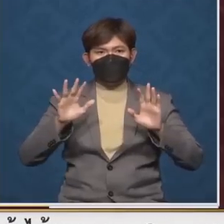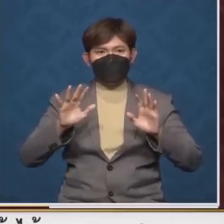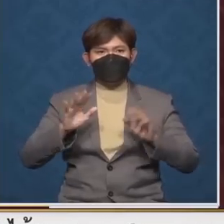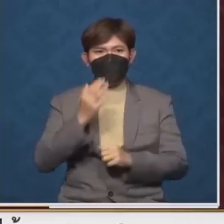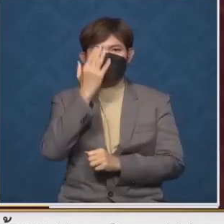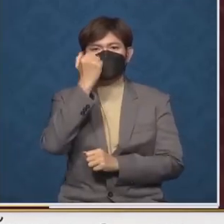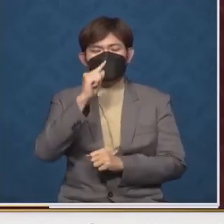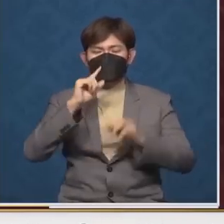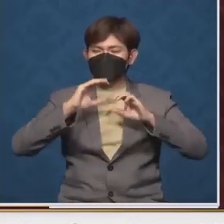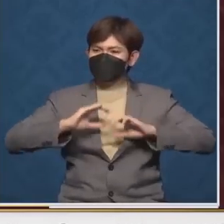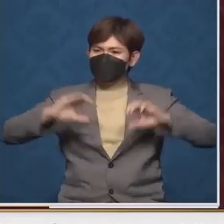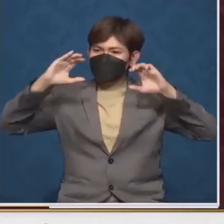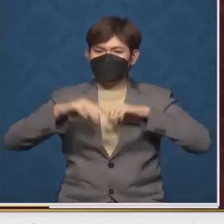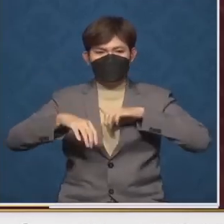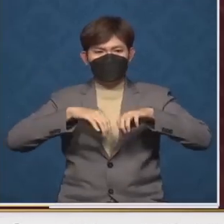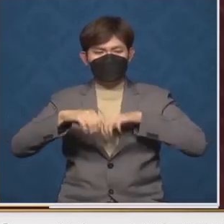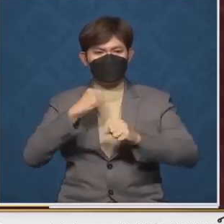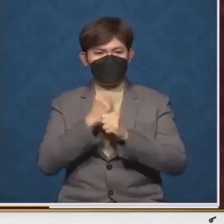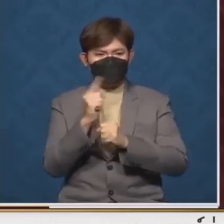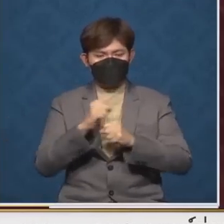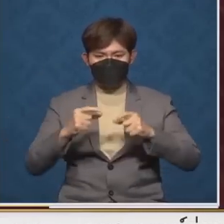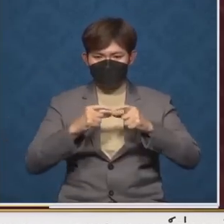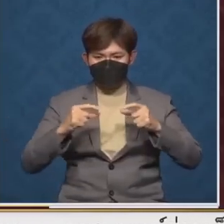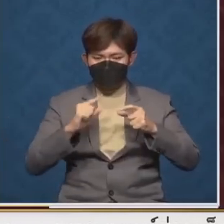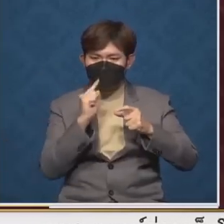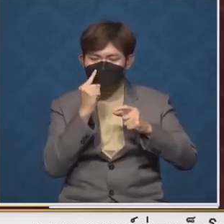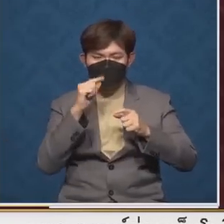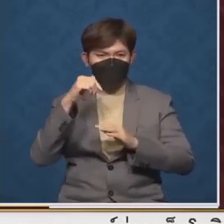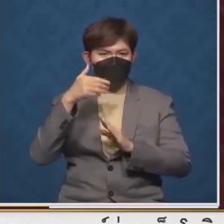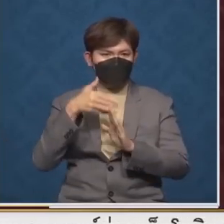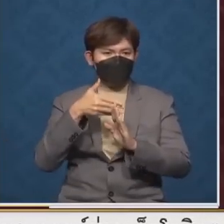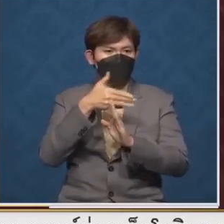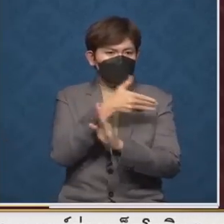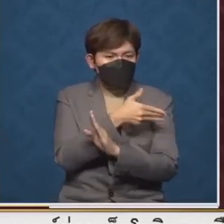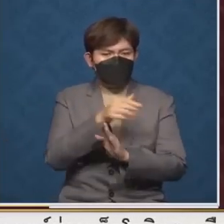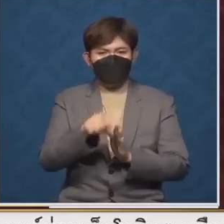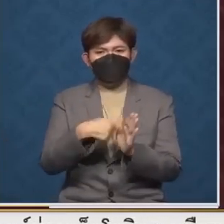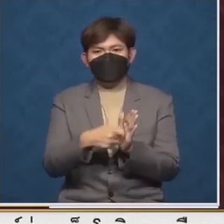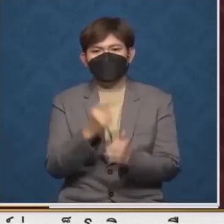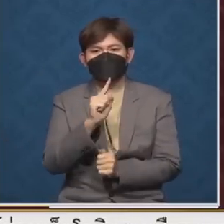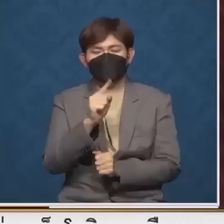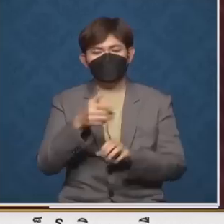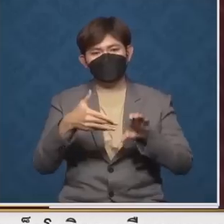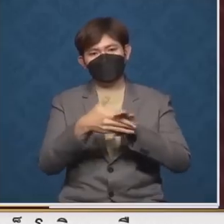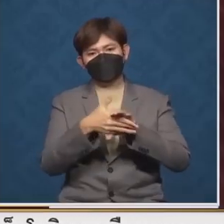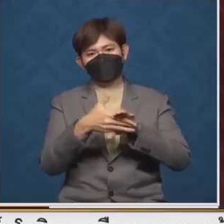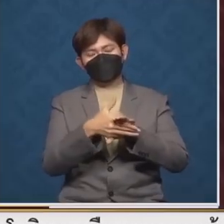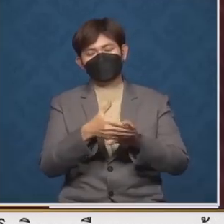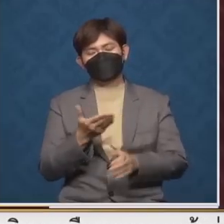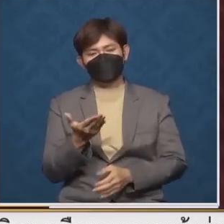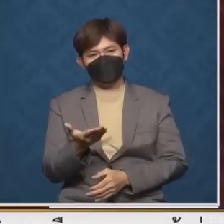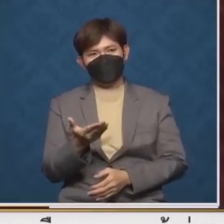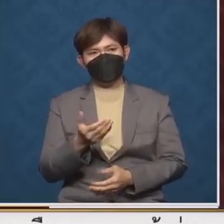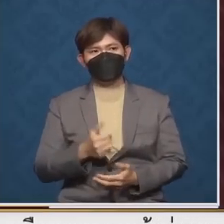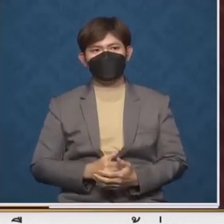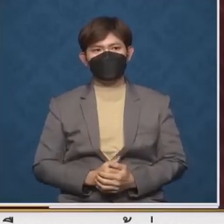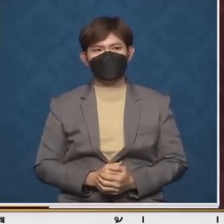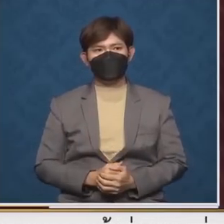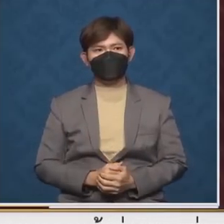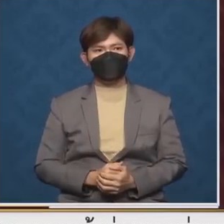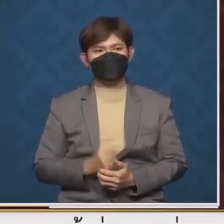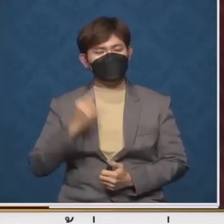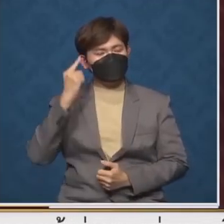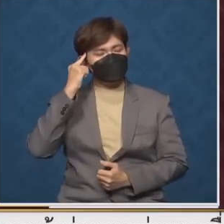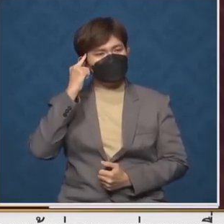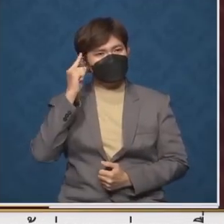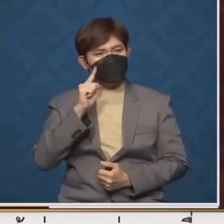ทำไมรัฐบาไม่จัดการหาชดตรวโวิดมาตงแต่ต้นไปดูสไลดแนต่ไปครับเราควจะต